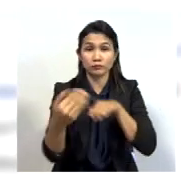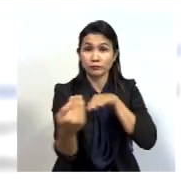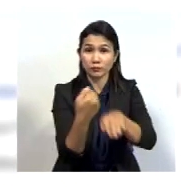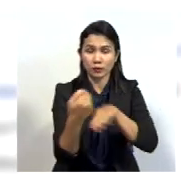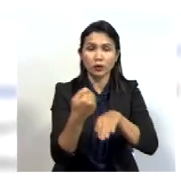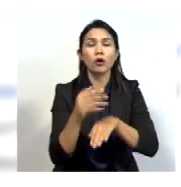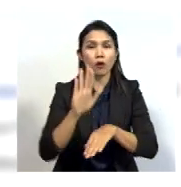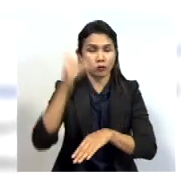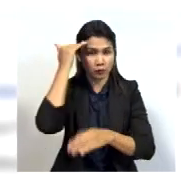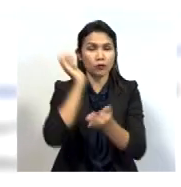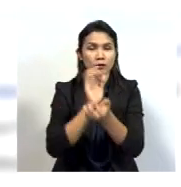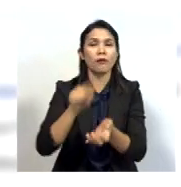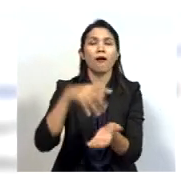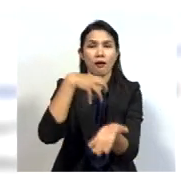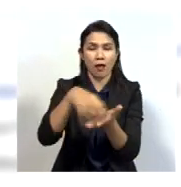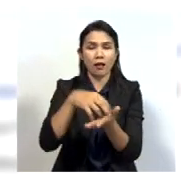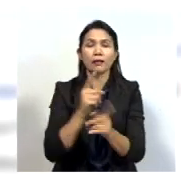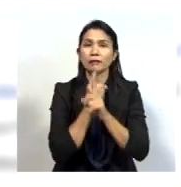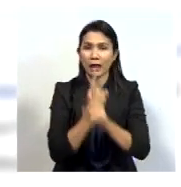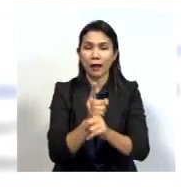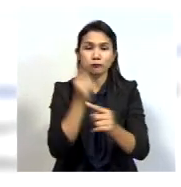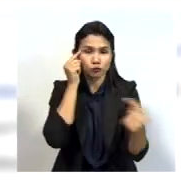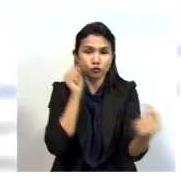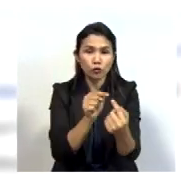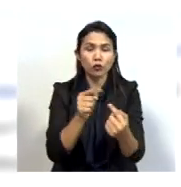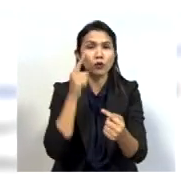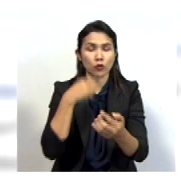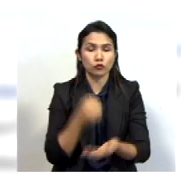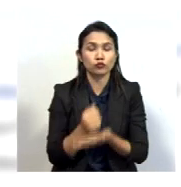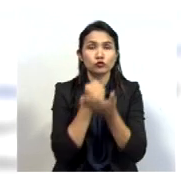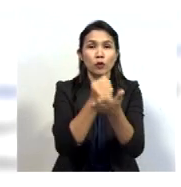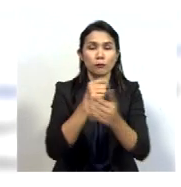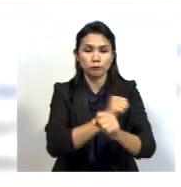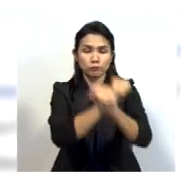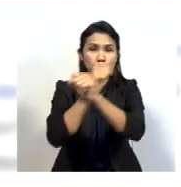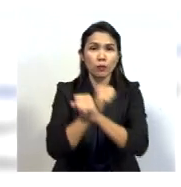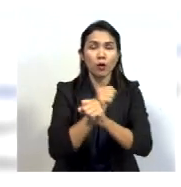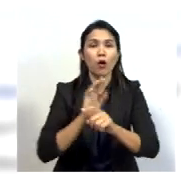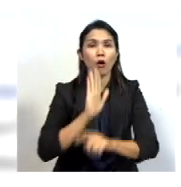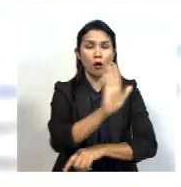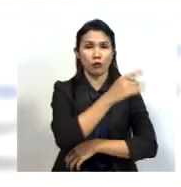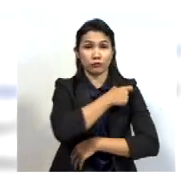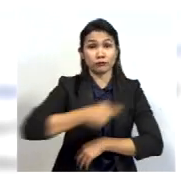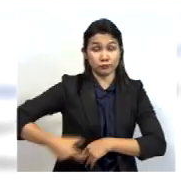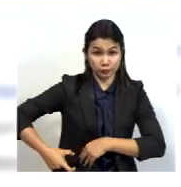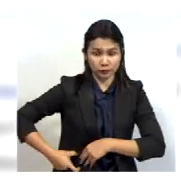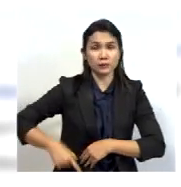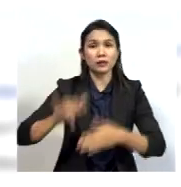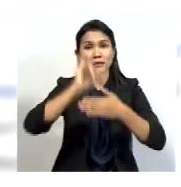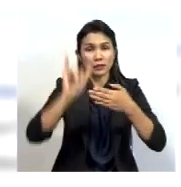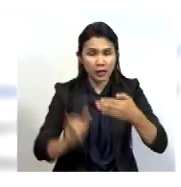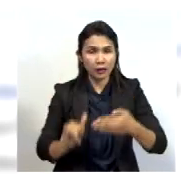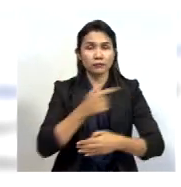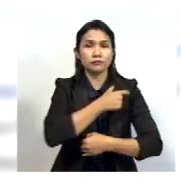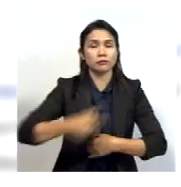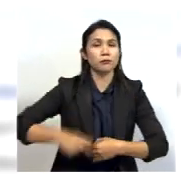สำนักงานตำรวจแห่งชาตินี้เป็นไปตามวัตถุประสงค์หลักเพื่อถวายความปลอดภัยแด่พระบาทสมเด็จพระเจ้าอยู่หัวและพระบรมวง